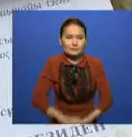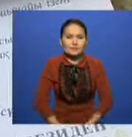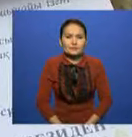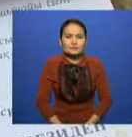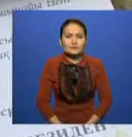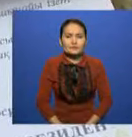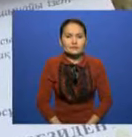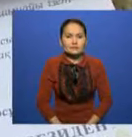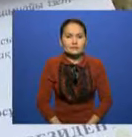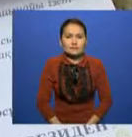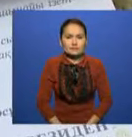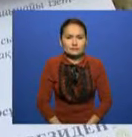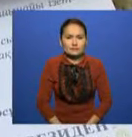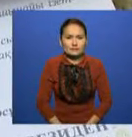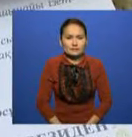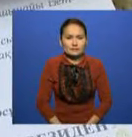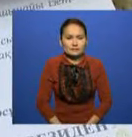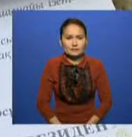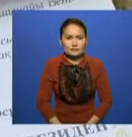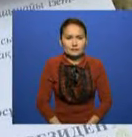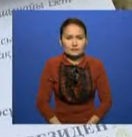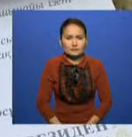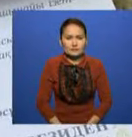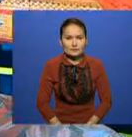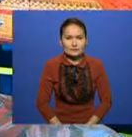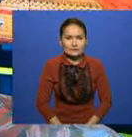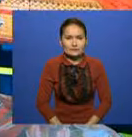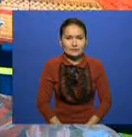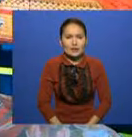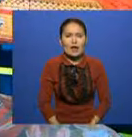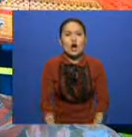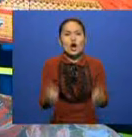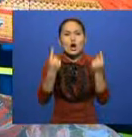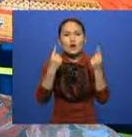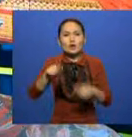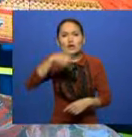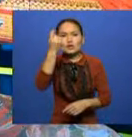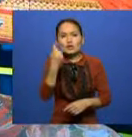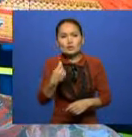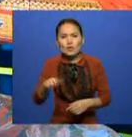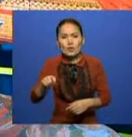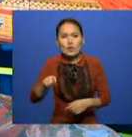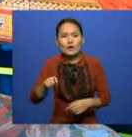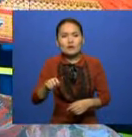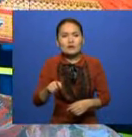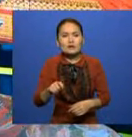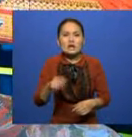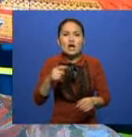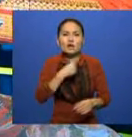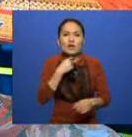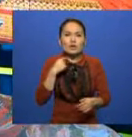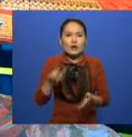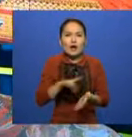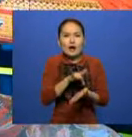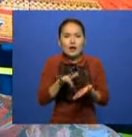Серікқалиұлы, Руслан Мырзағалиев, Қанат Махмутов, Оралдан. Ұлы Отан соғысына жетісу жерінен 120 мың адам аттанса,